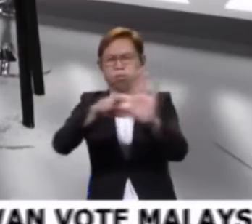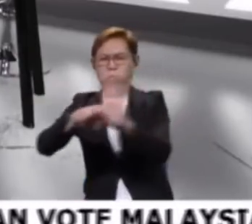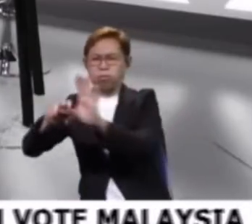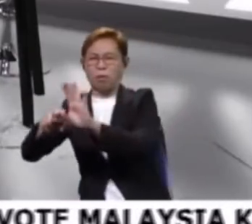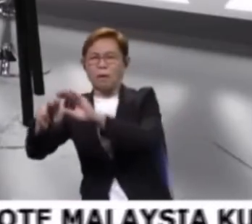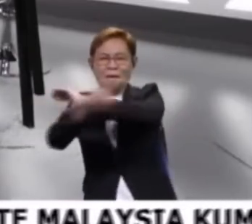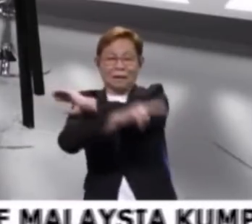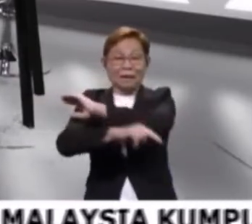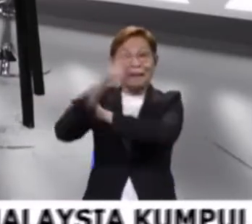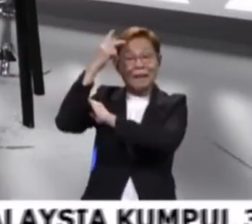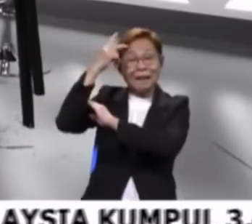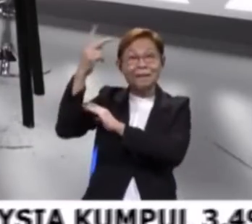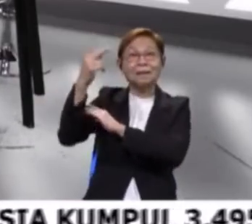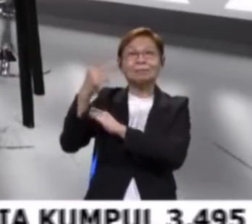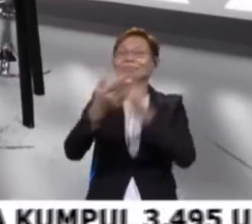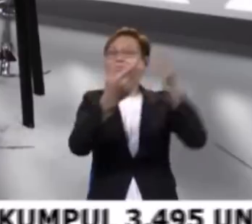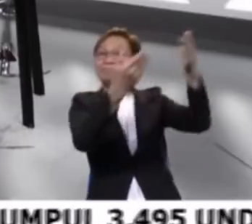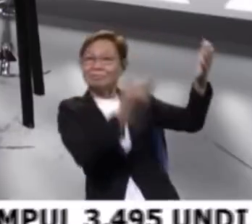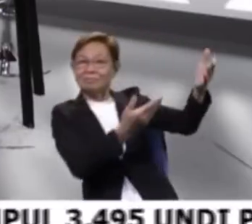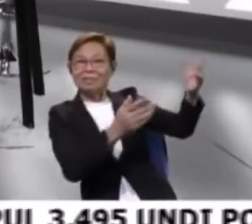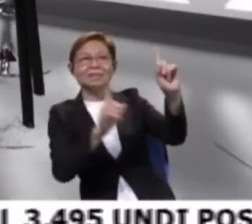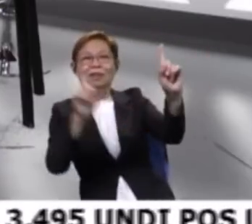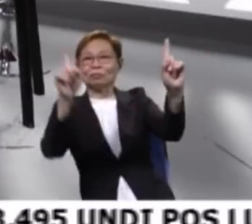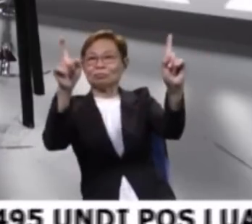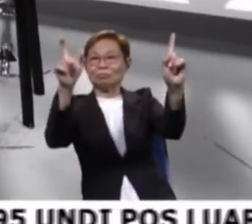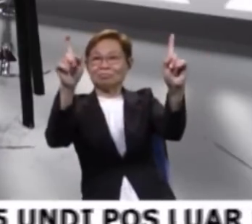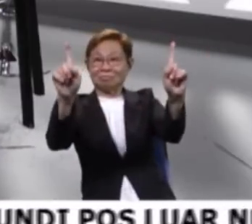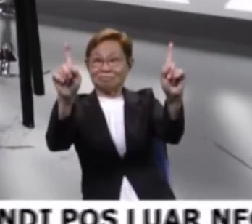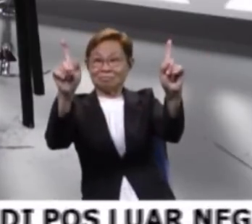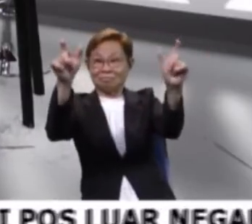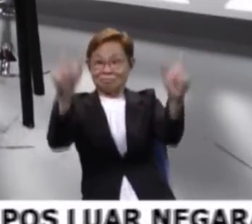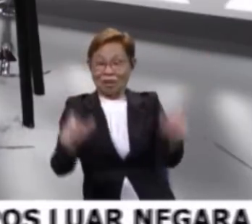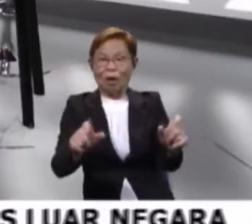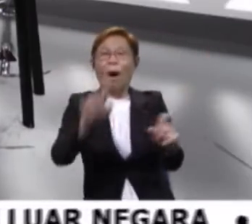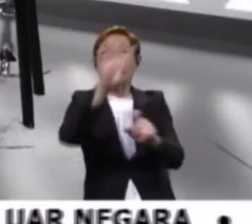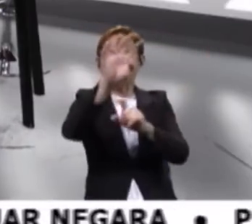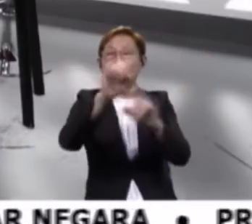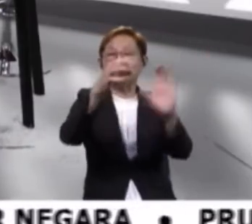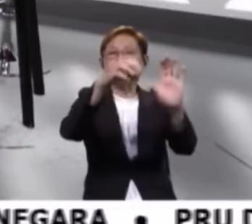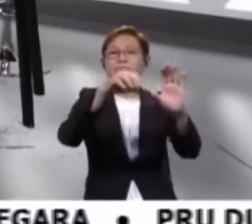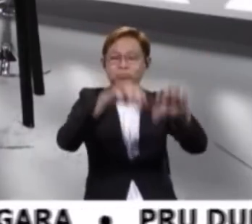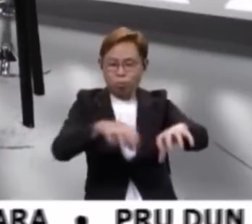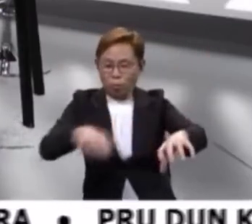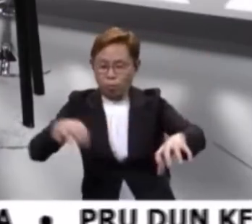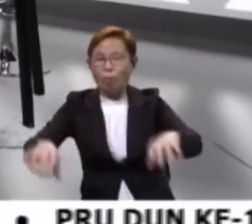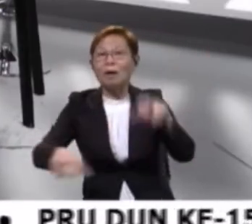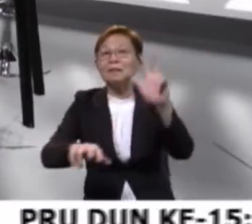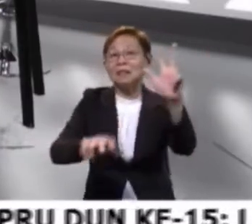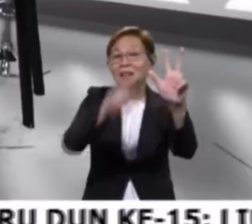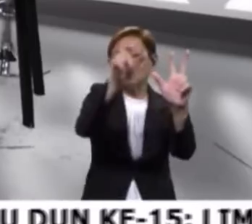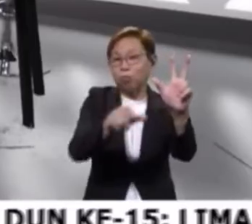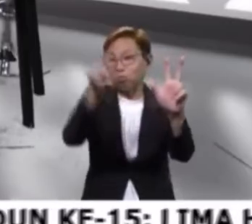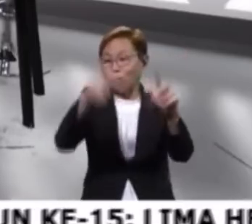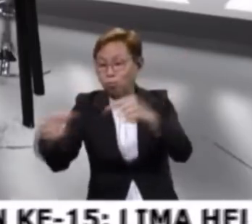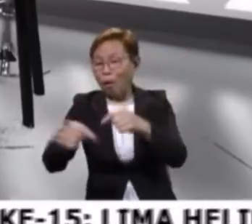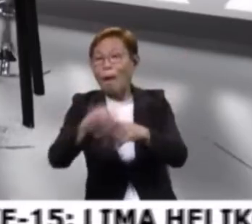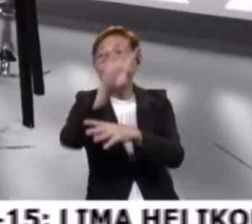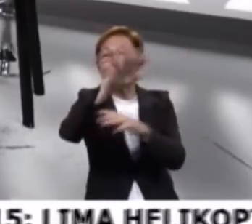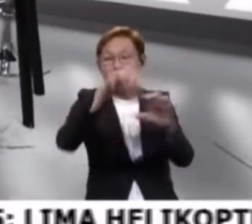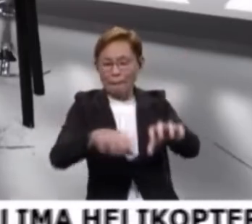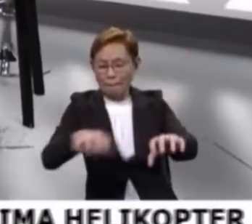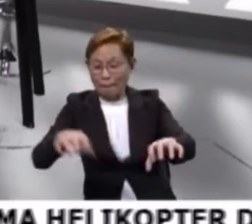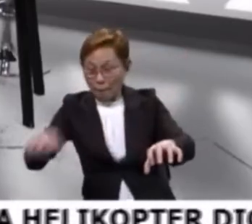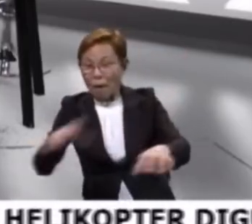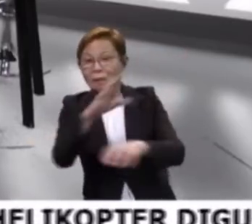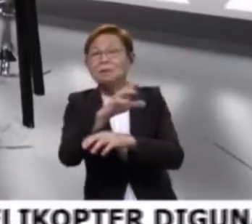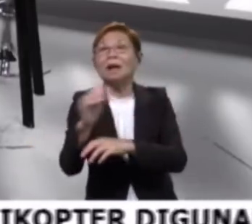eee negeri satu lawan satu 40 kawasan 3 penjuru ada 4 kawasan